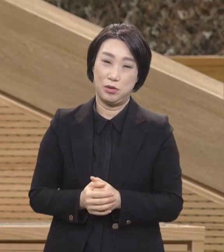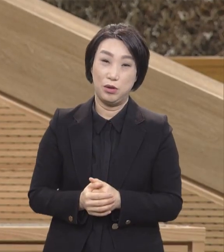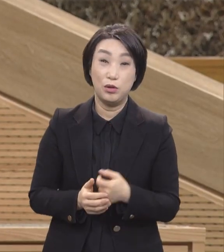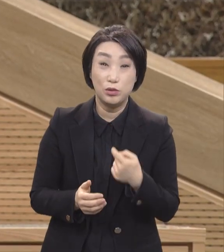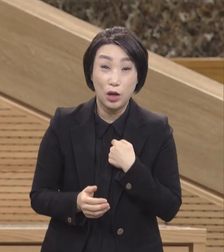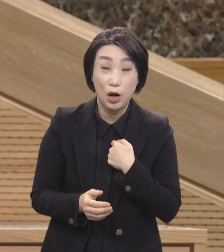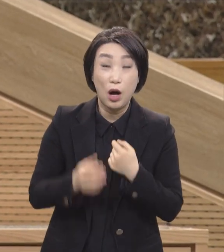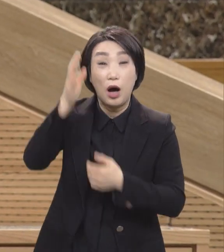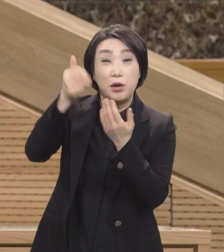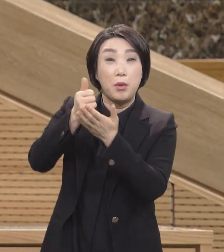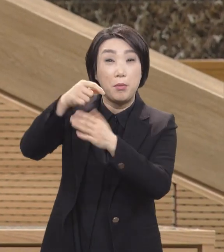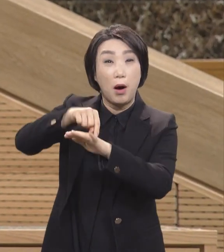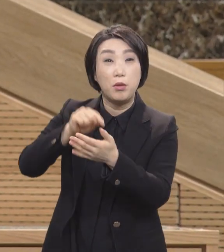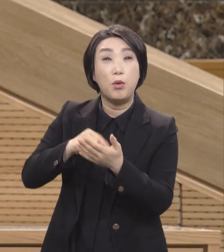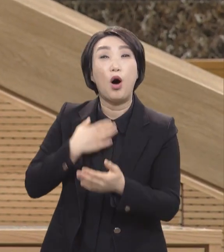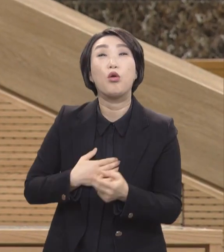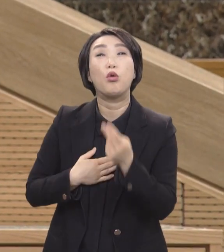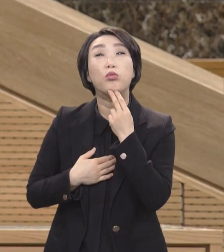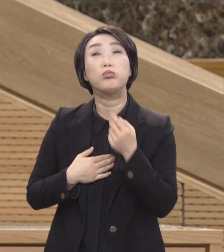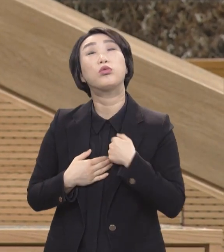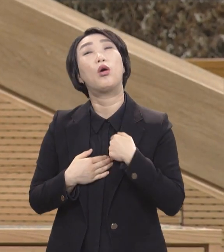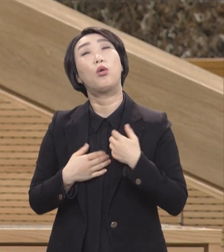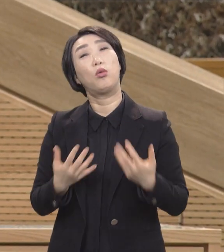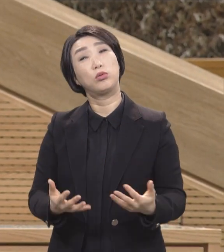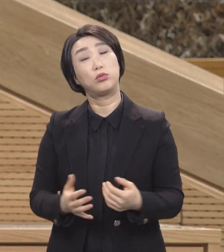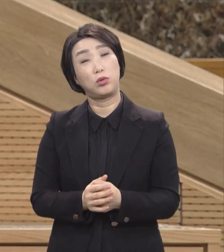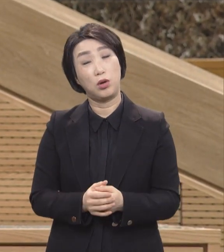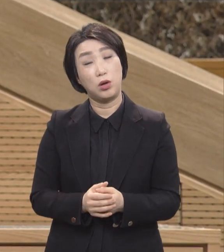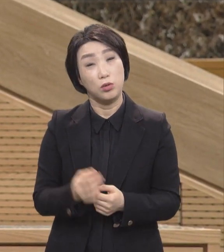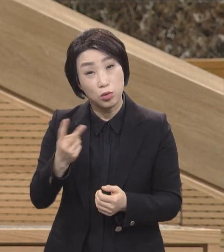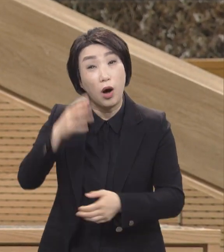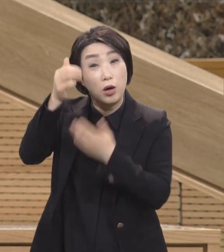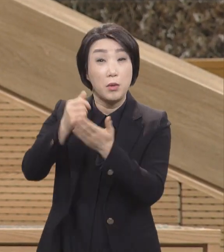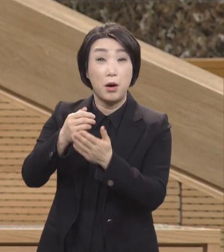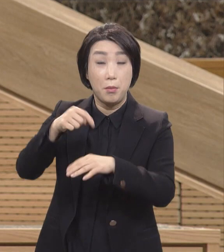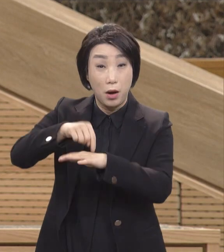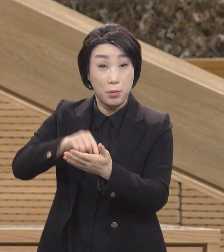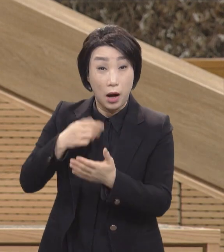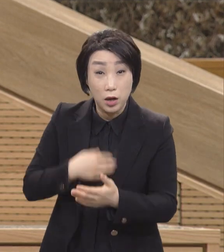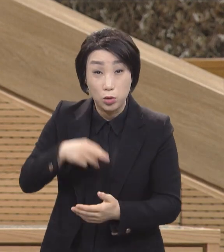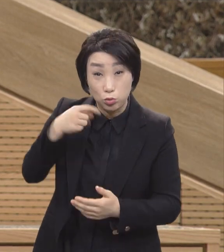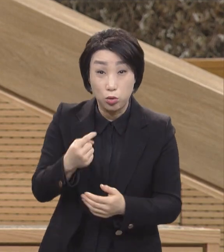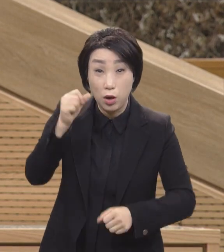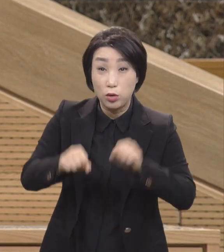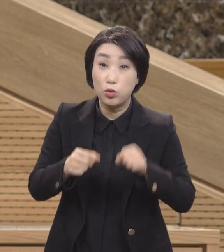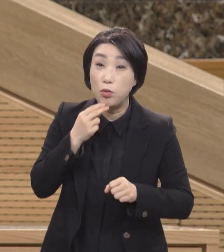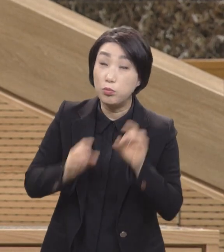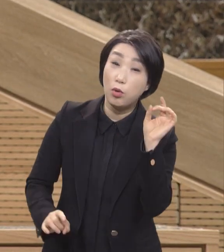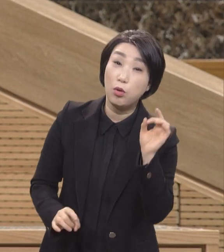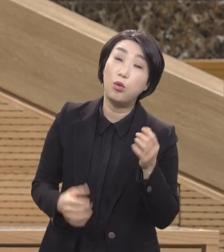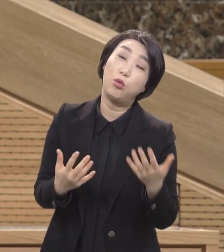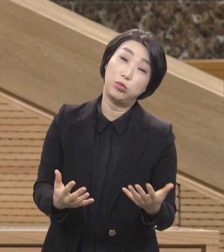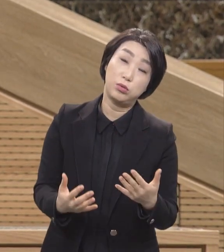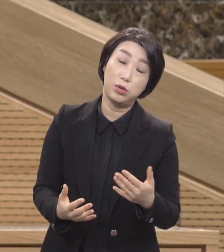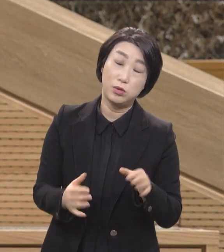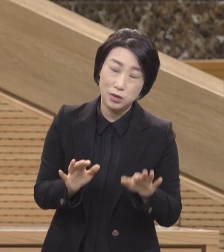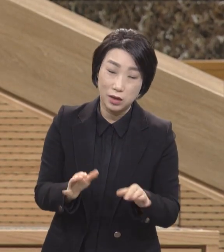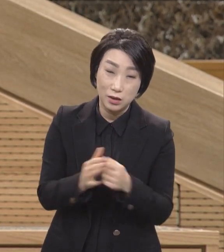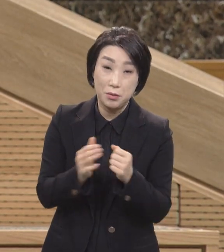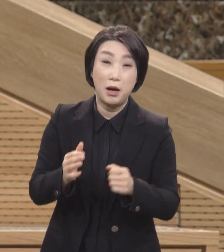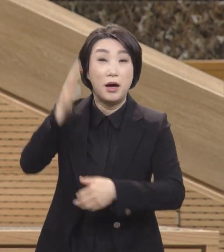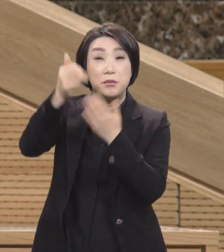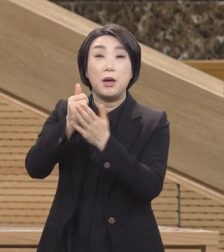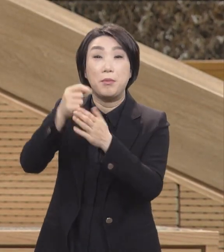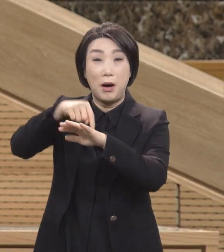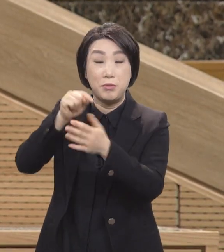내가 하나님 마음을 읽지 못하면 읽었다 할지라도 행동할 수 없다면 그러니 하나님 마음이 집중돼